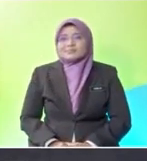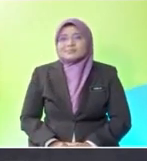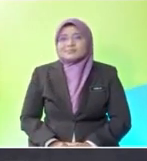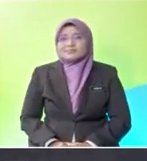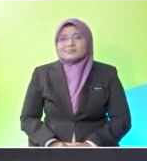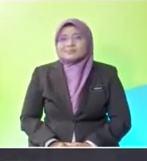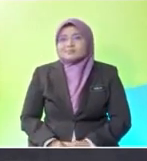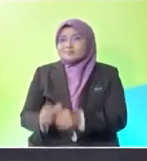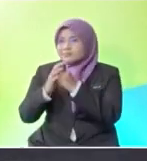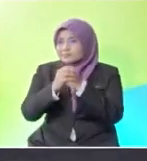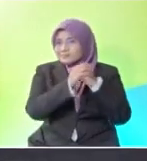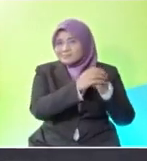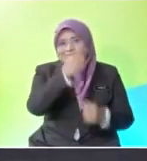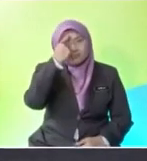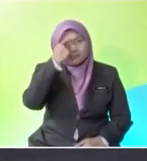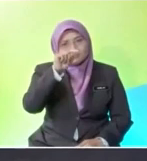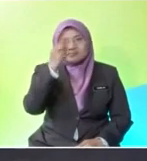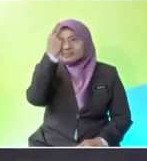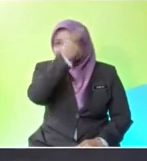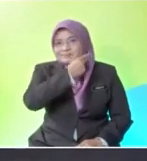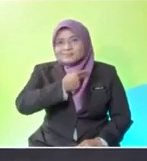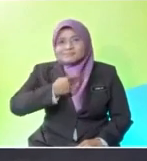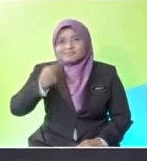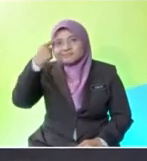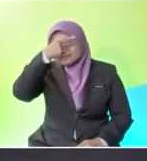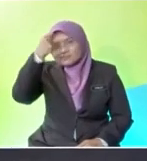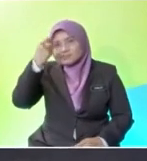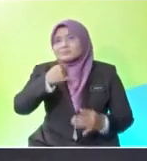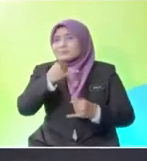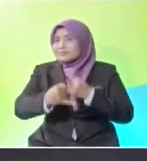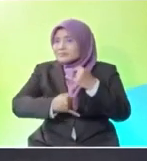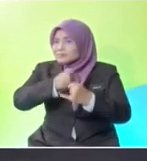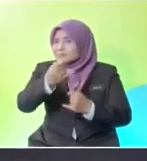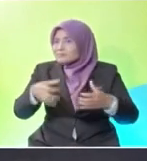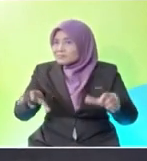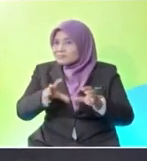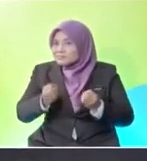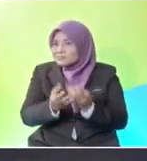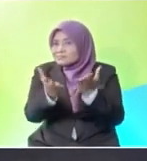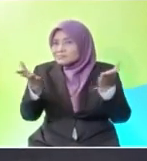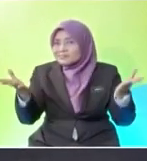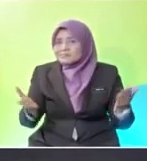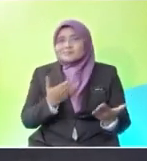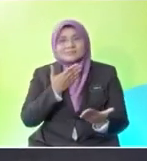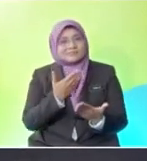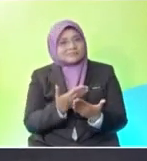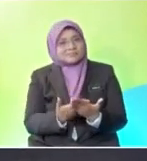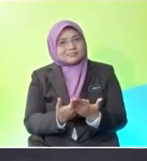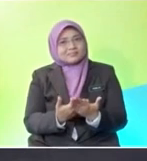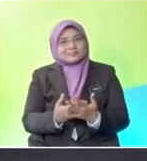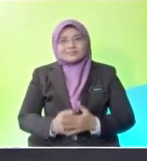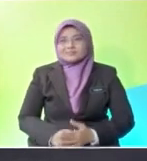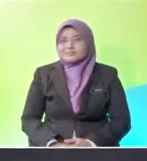untuk anime membuat perbentangan dengan baik cekgu bagi tiga pada